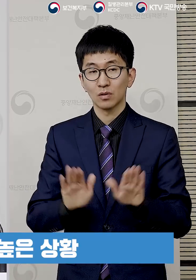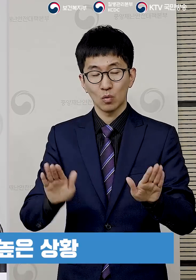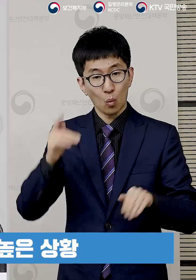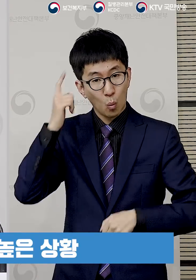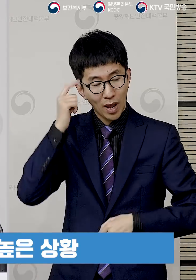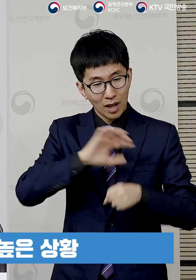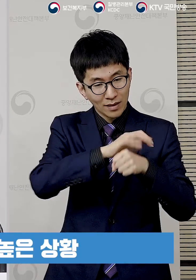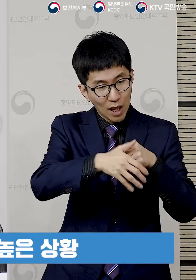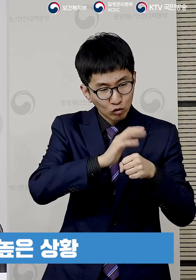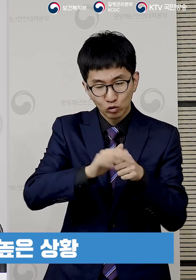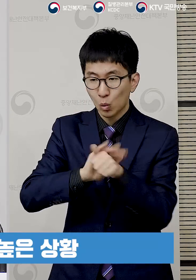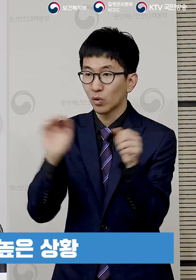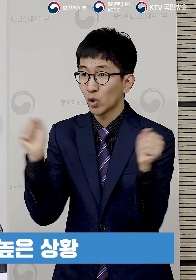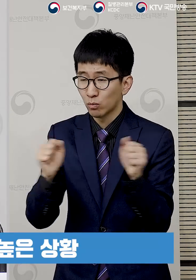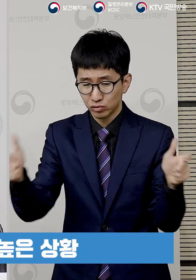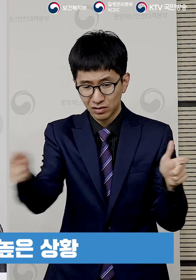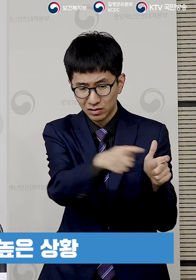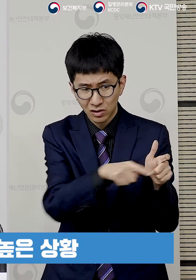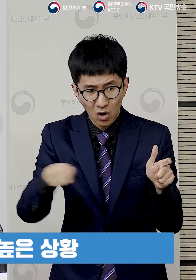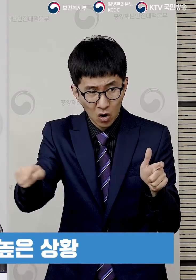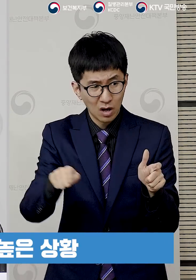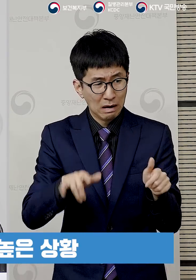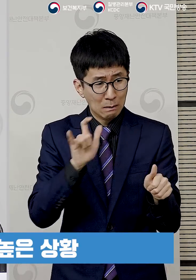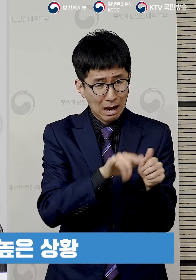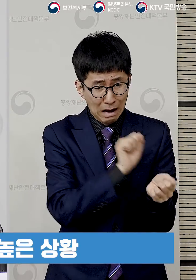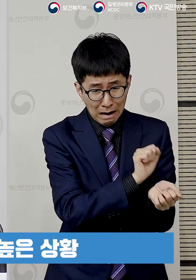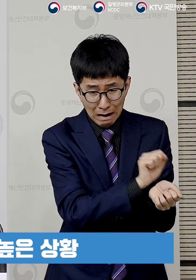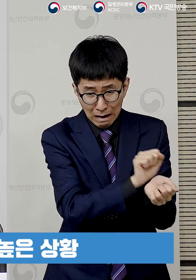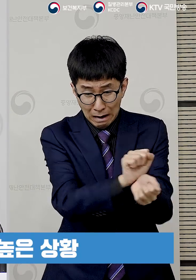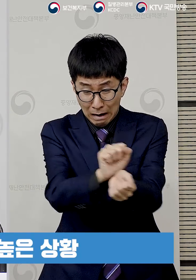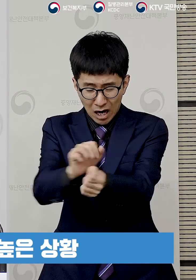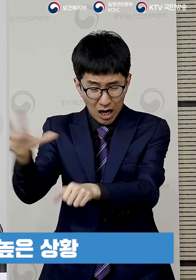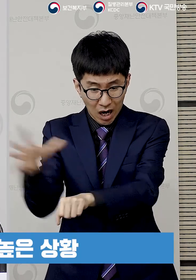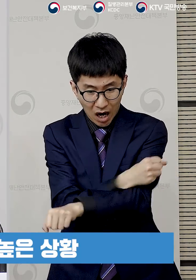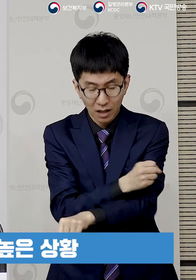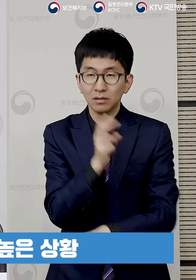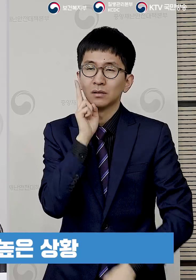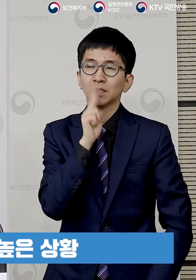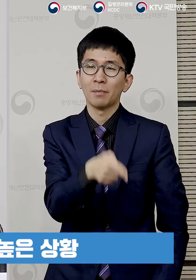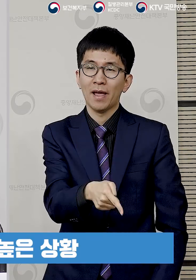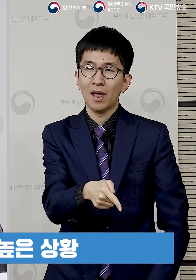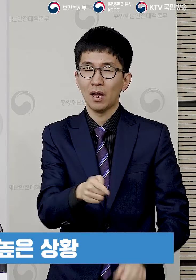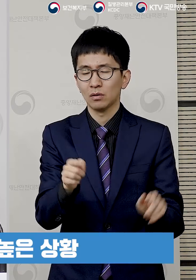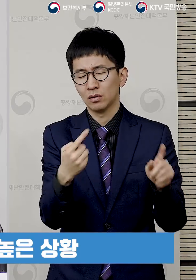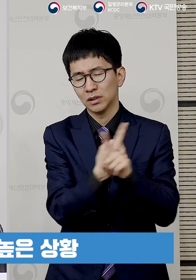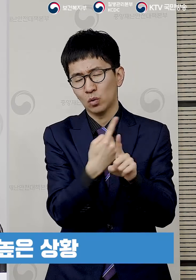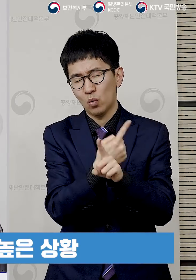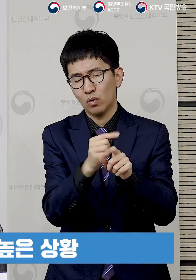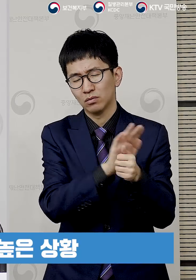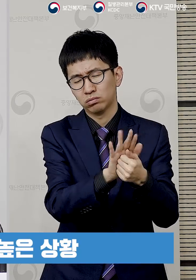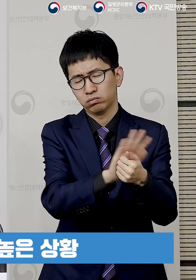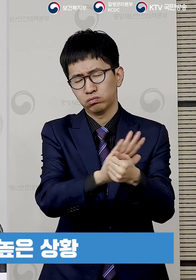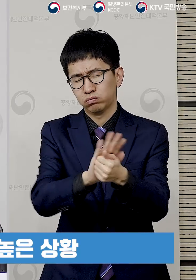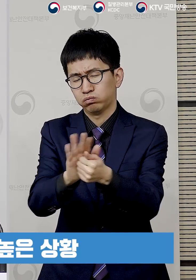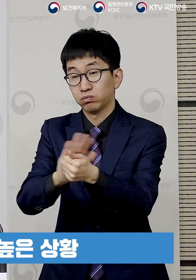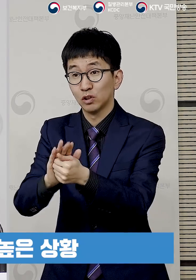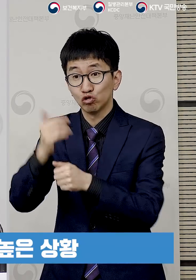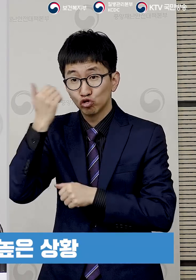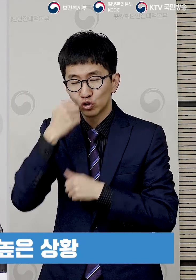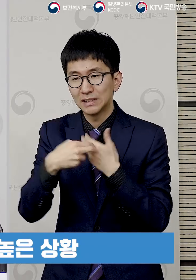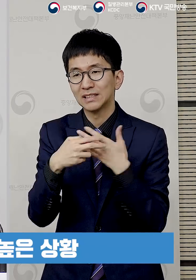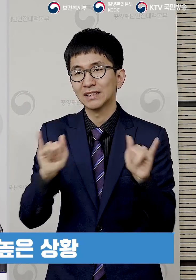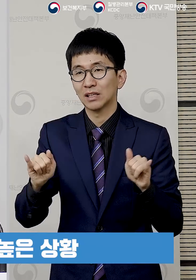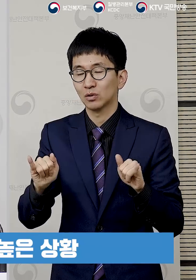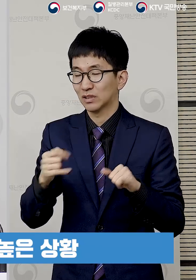집중적으로 환자들이 발생하고 있는 지역에서 활동하고 계시는 의사, 간호사